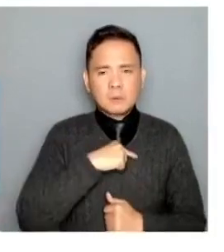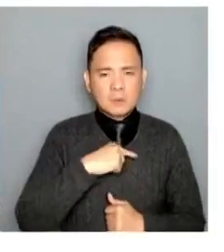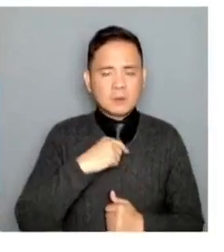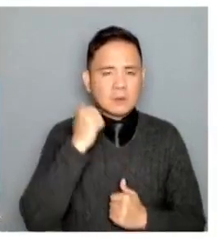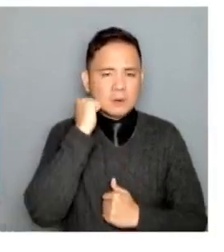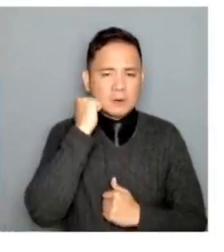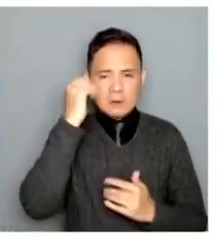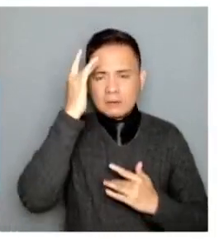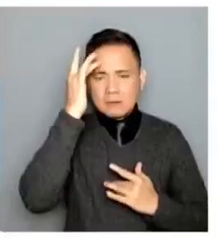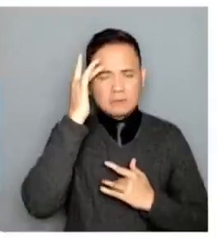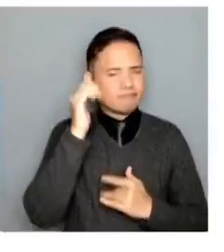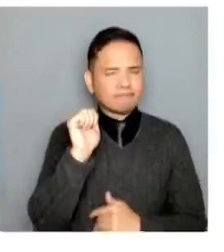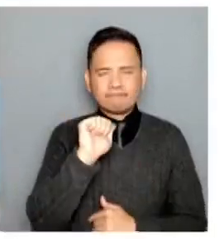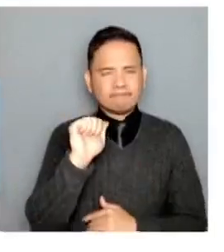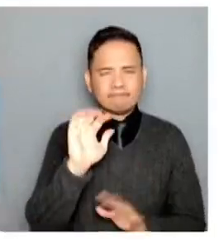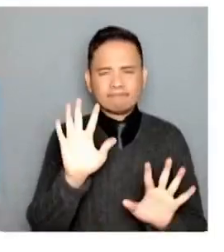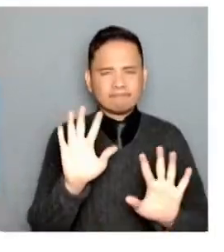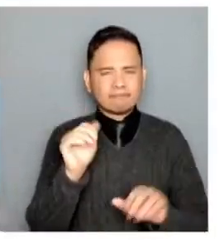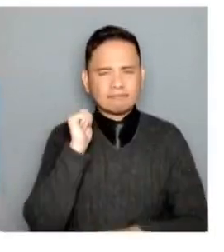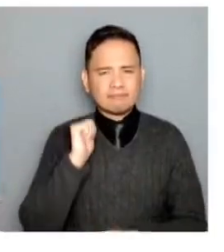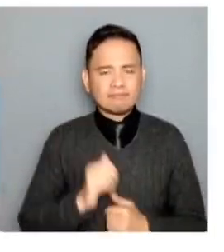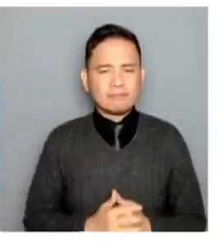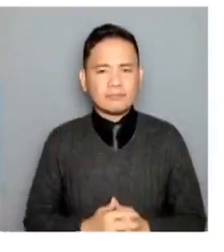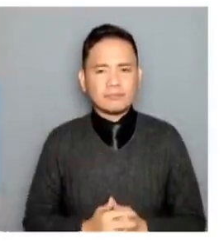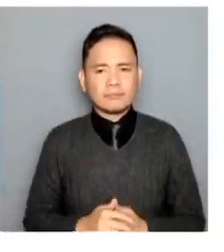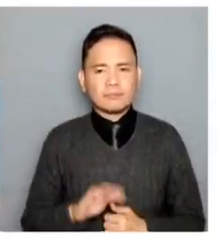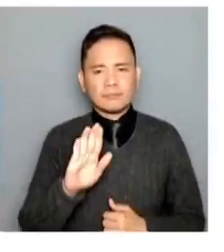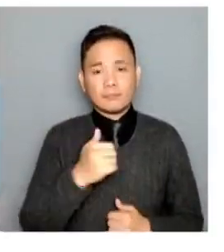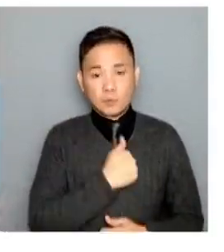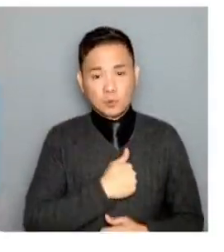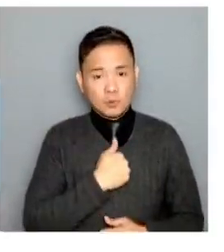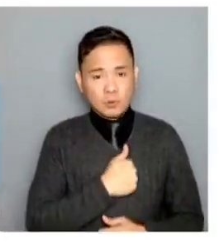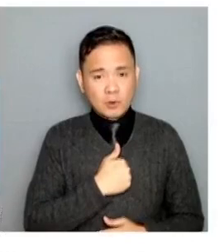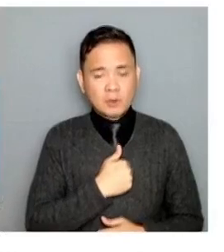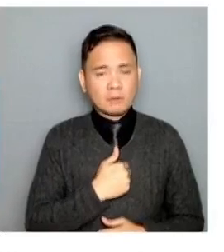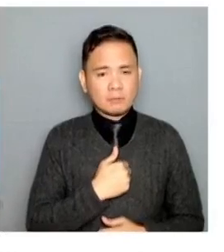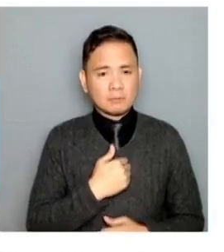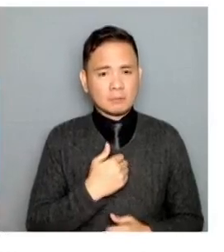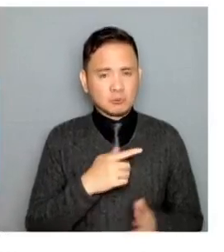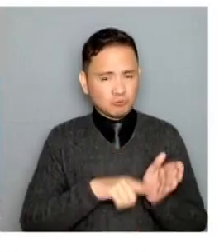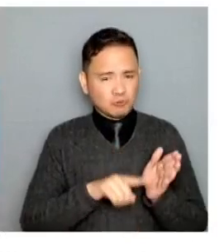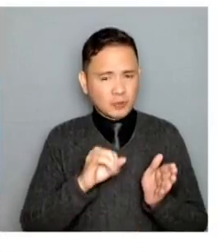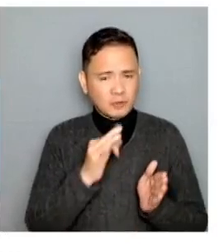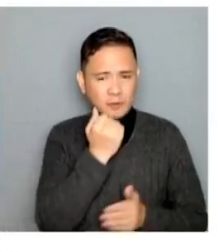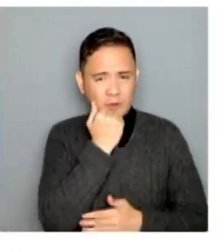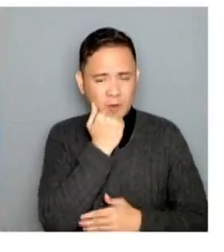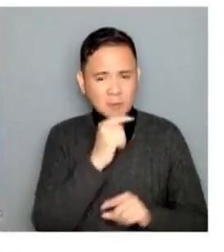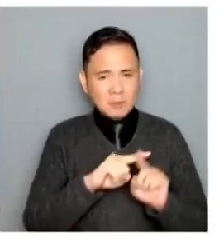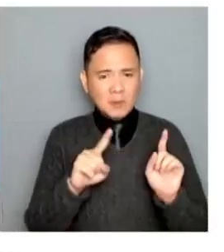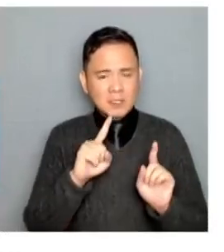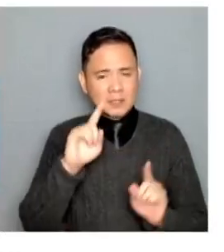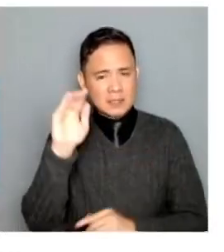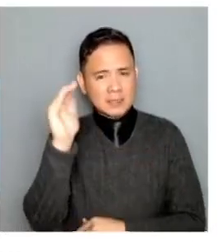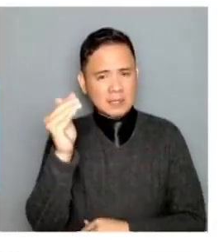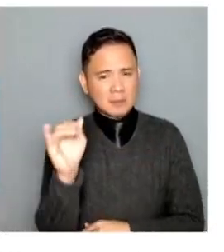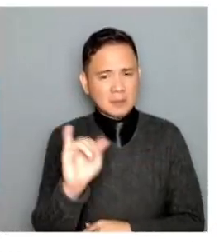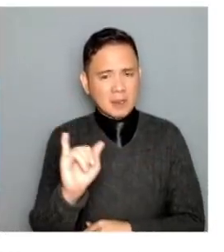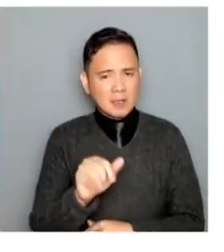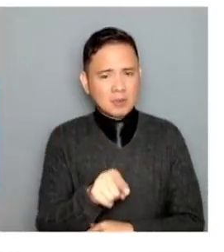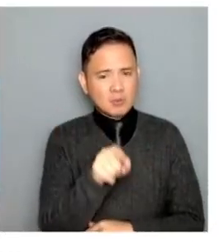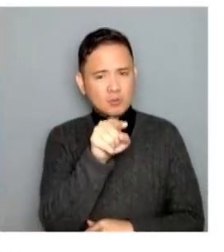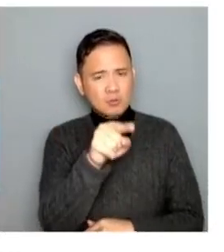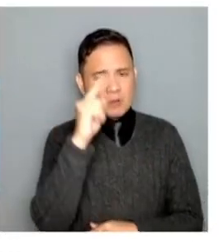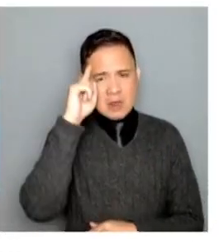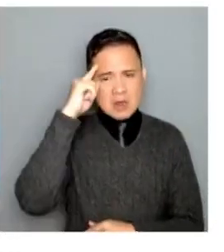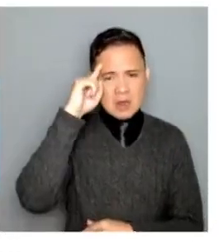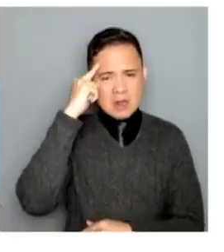rito. Mm-mm. Mayor, pasensya na ha, and correct me if I'm wrong, pero parang tila bagang kayo na lamang ang nag-iisip ng